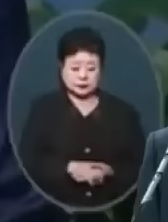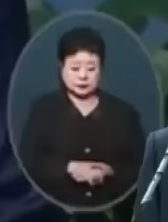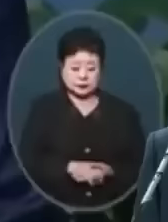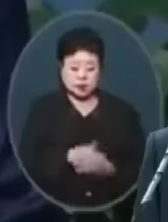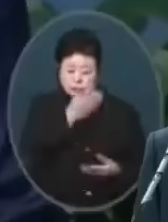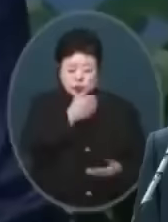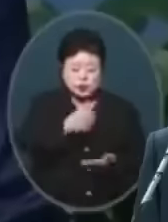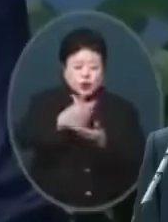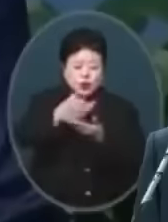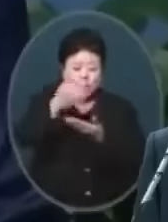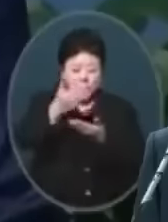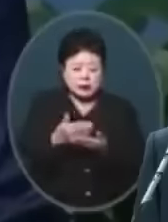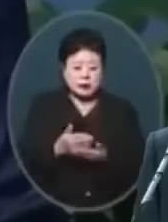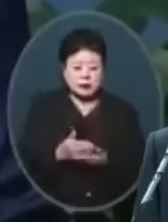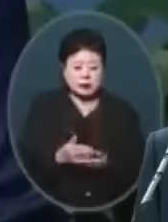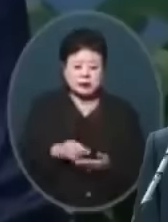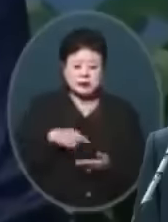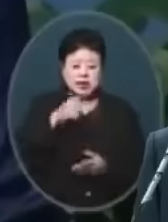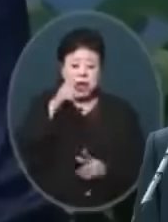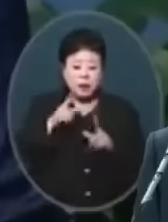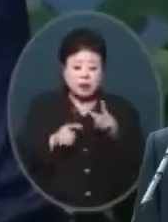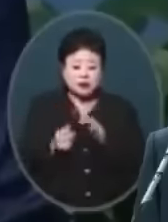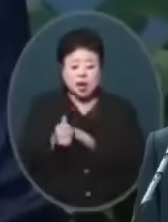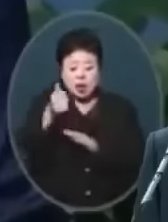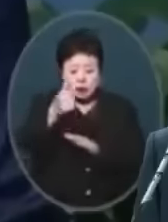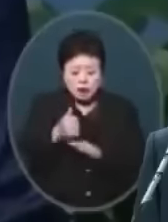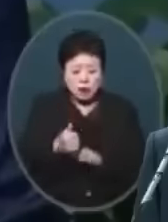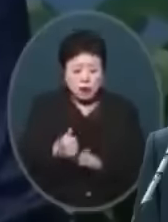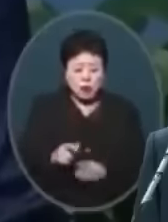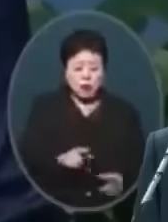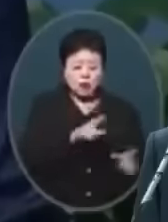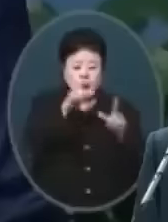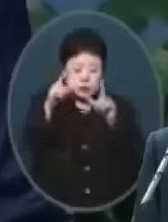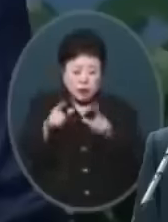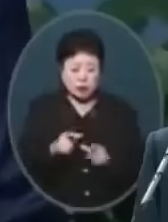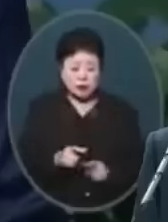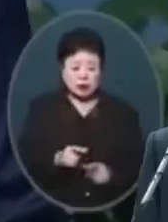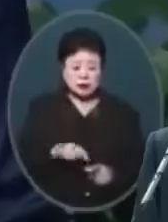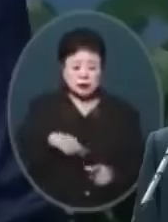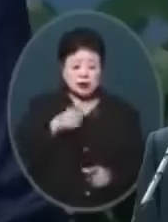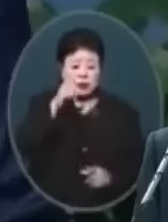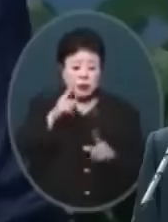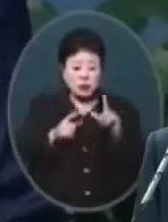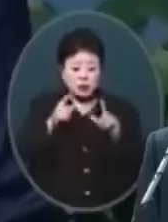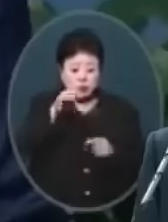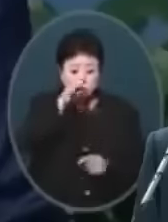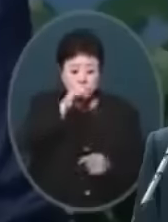존경받을 수 있는 자화상, 성공적인 사회의원이 된 자화상을 가지고 있구나.